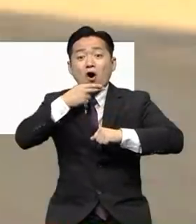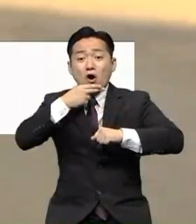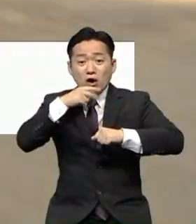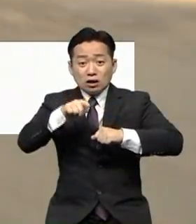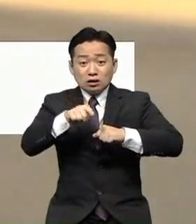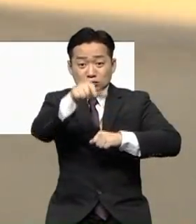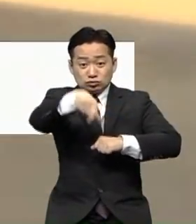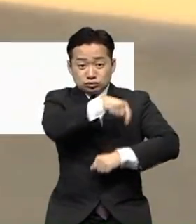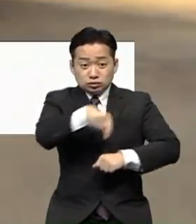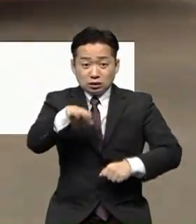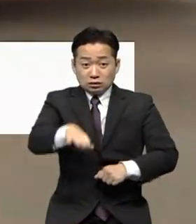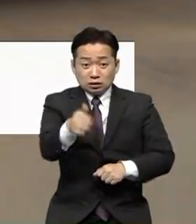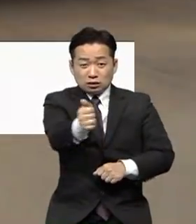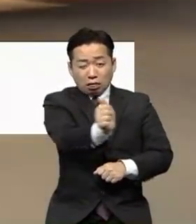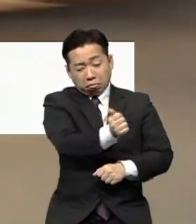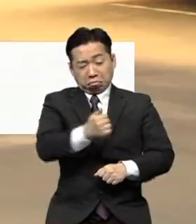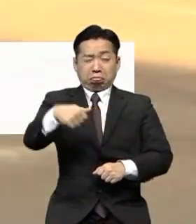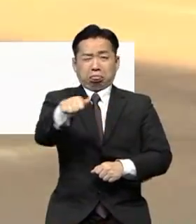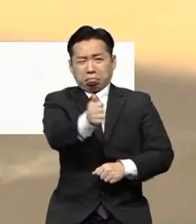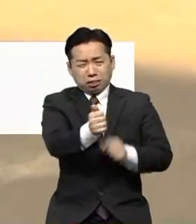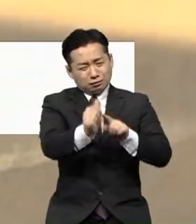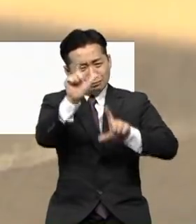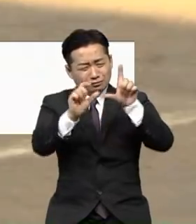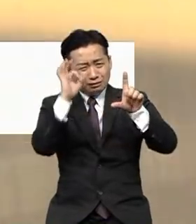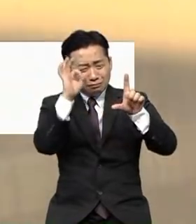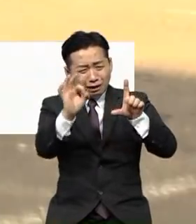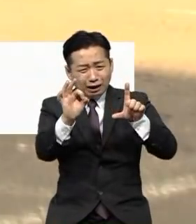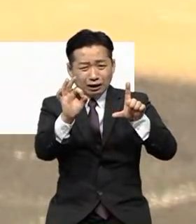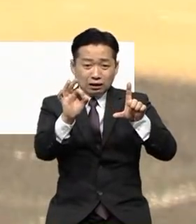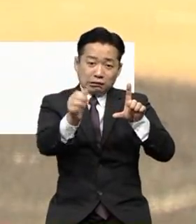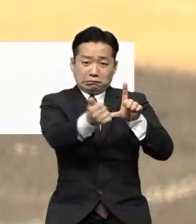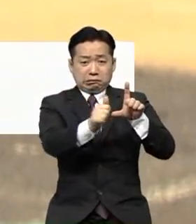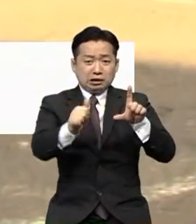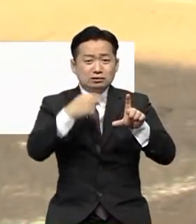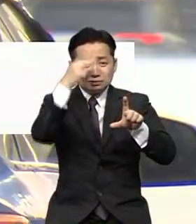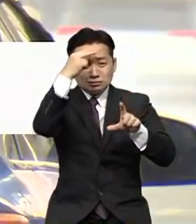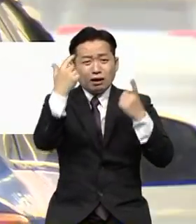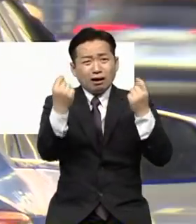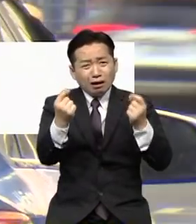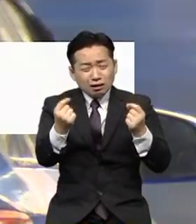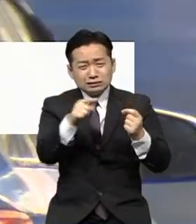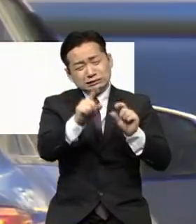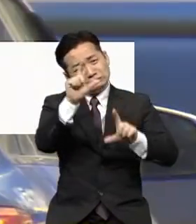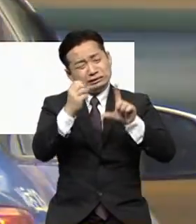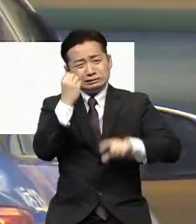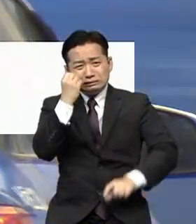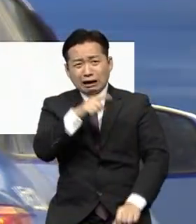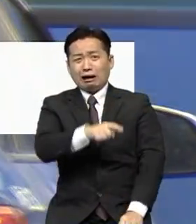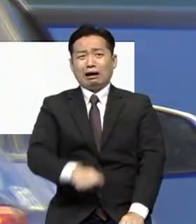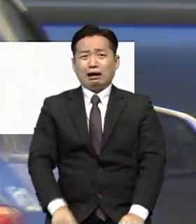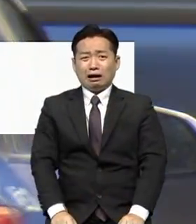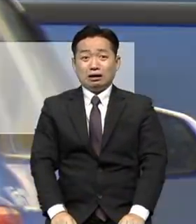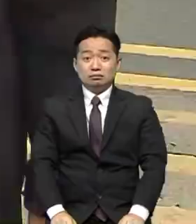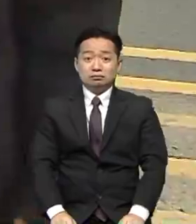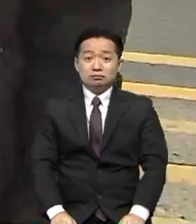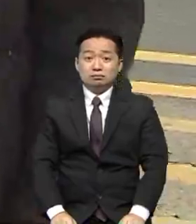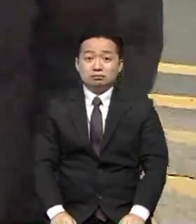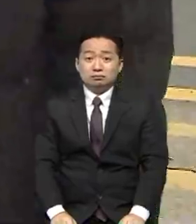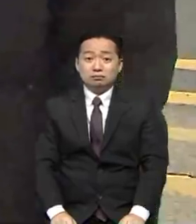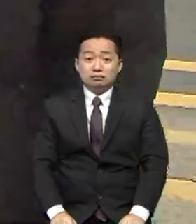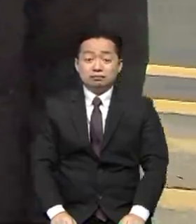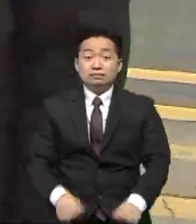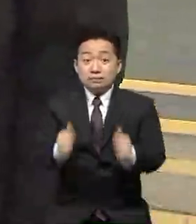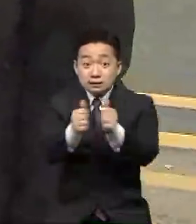좀 춤을 춘다는 듯이 계속 비틀거리면서 계시더라고요. 약간 술 마신 것